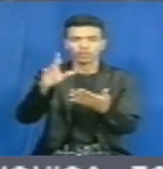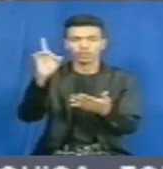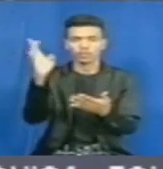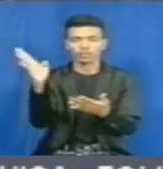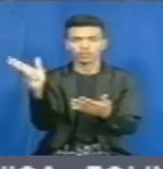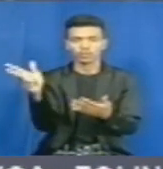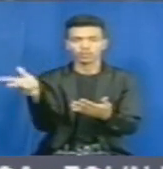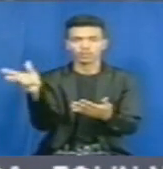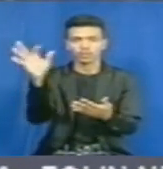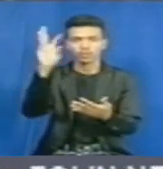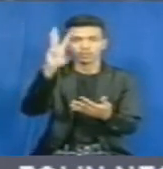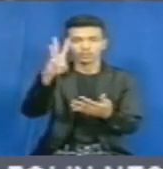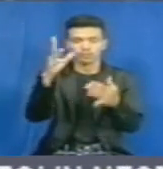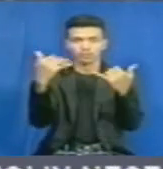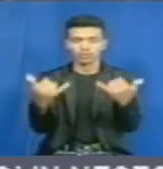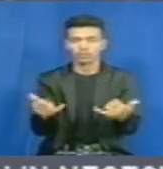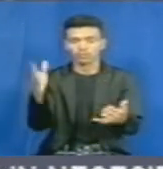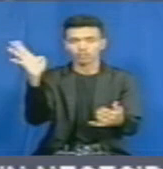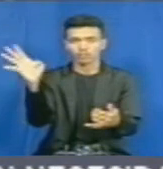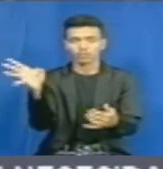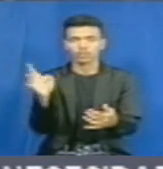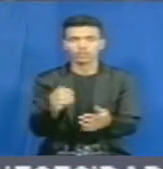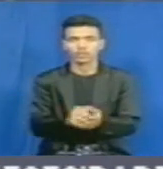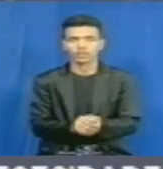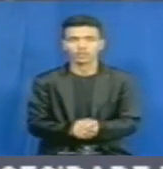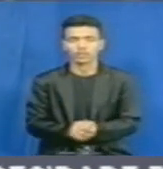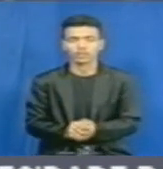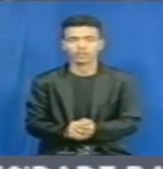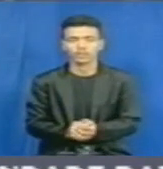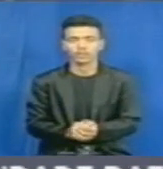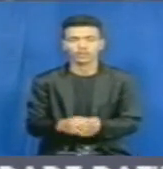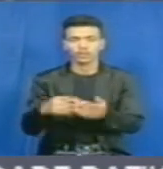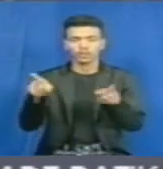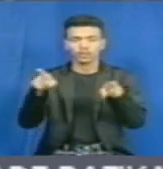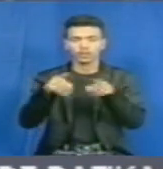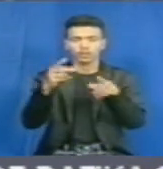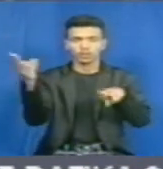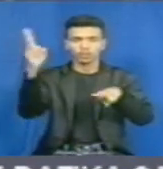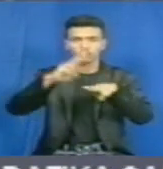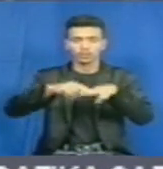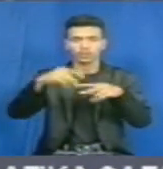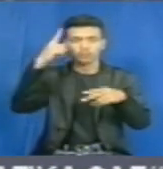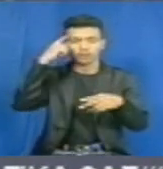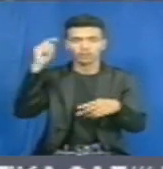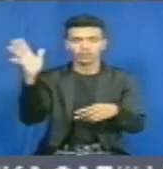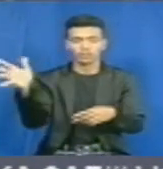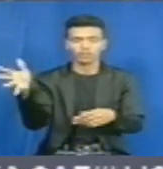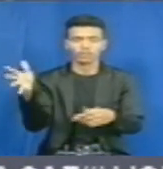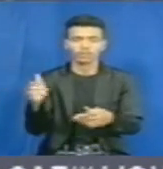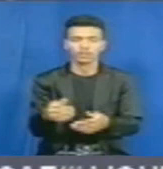40 tal. Ini be hau tinta sai utuan, ini sa 50 sen, tinta sa